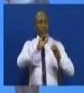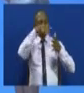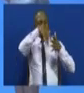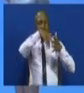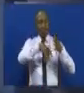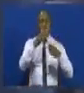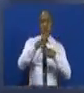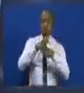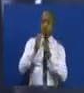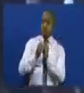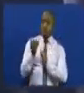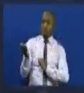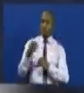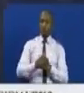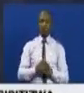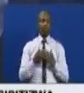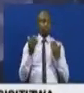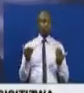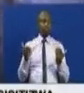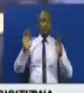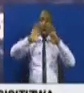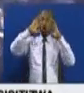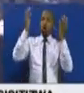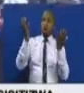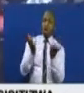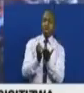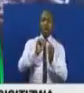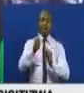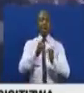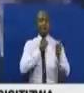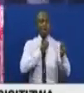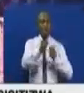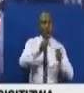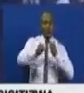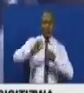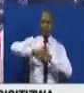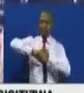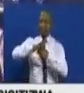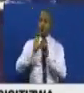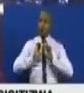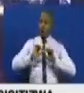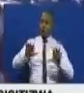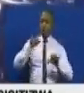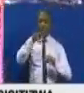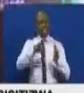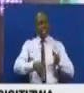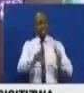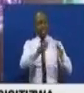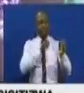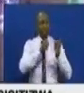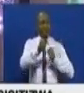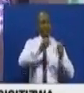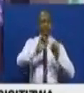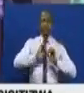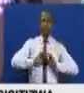hilo. Ikiwa dunia ingali kwenye mapambano dhidi ya virusi vya korona kama njia mojawapo ya kukabiliana na